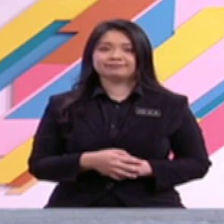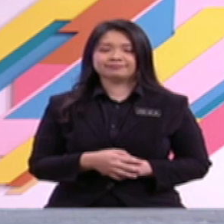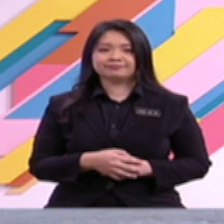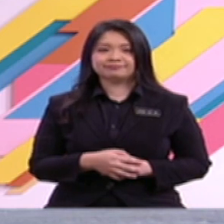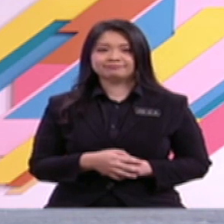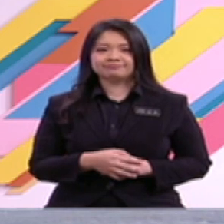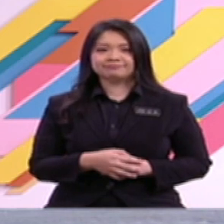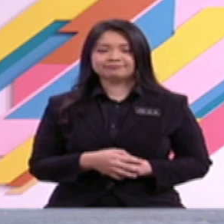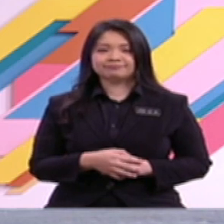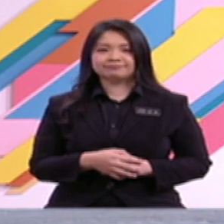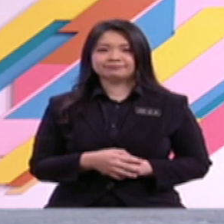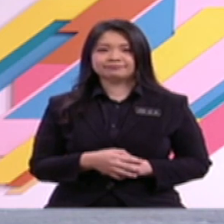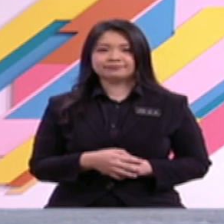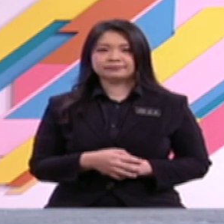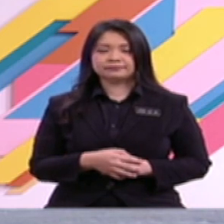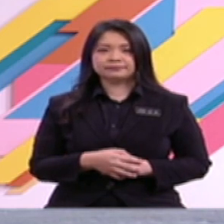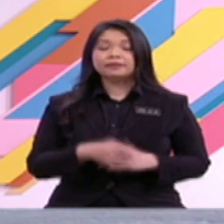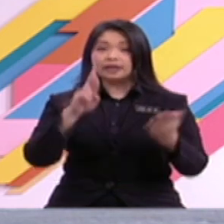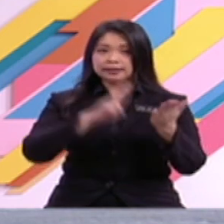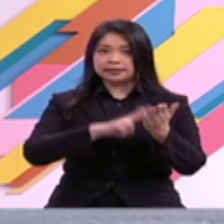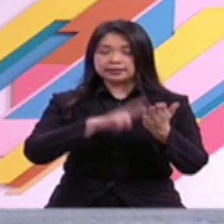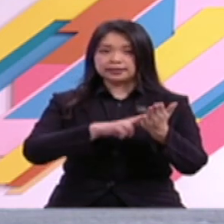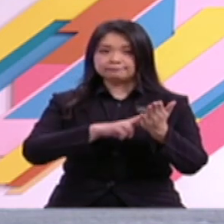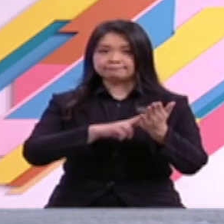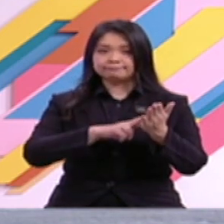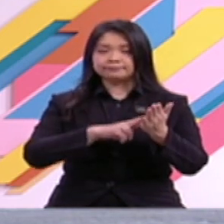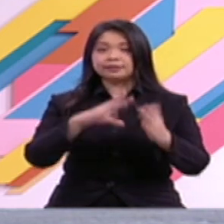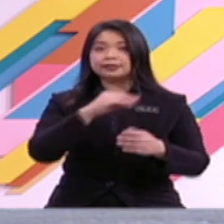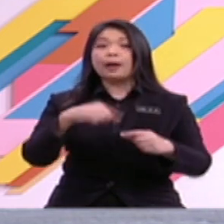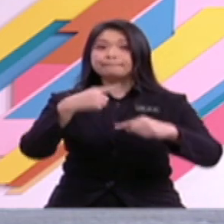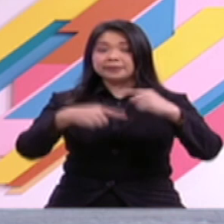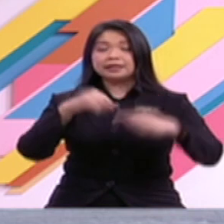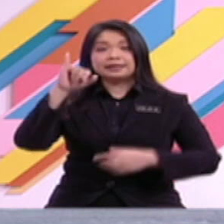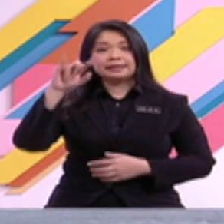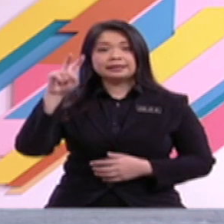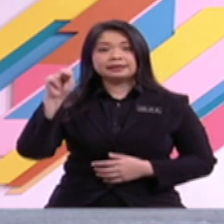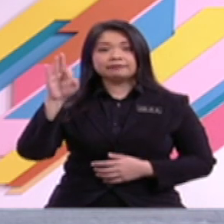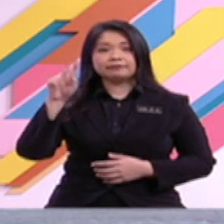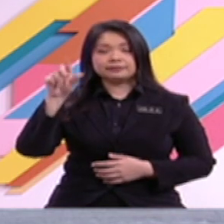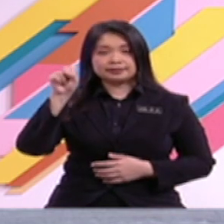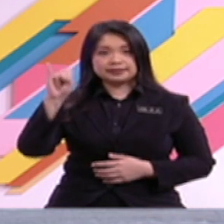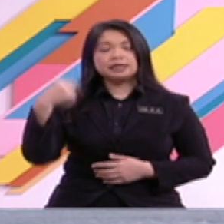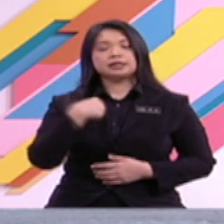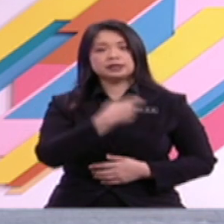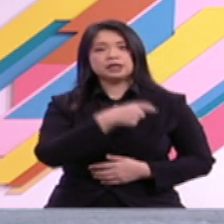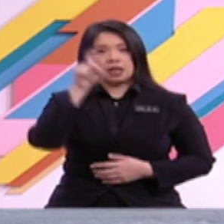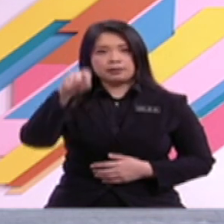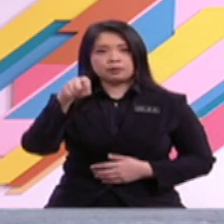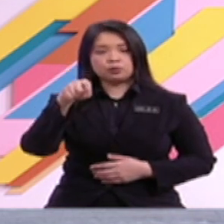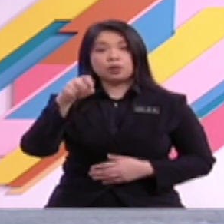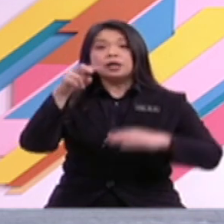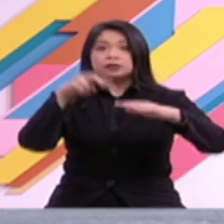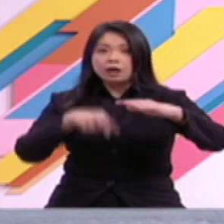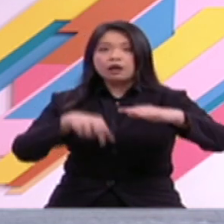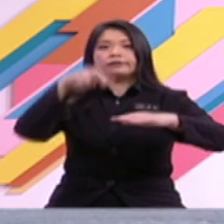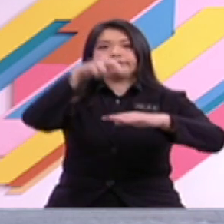ah turunkan dada dan kita pilih pelaku inflasi kita kenaikan kadar Cukai